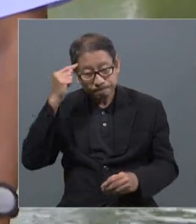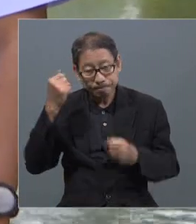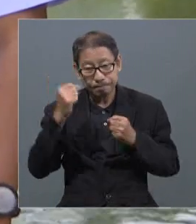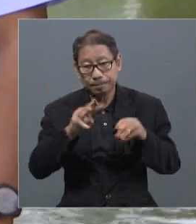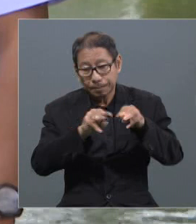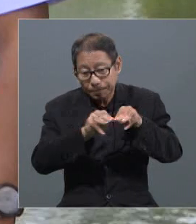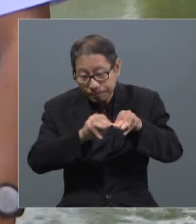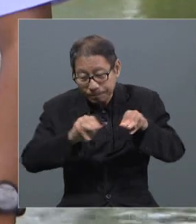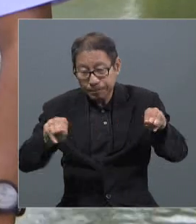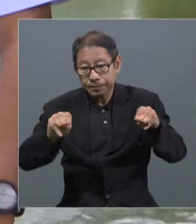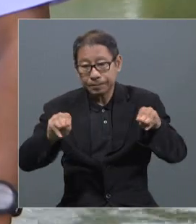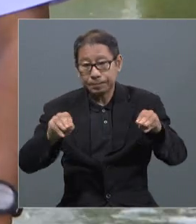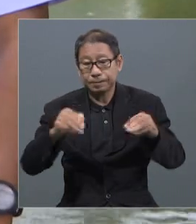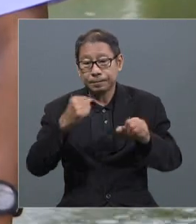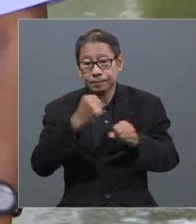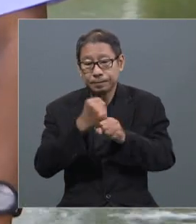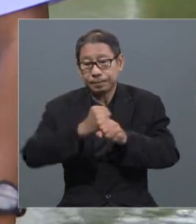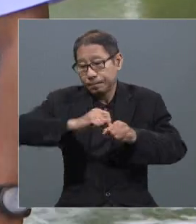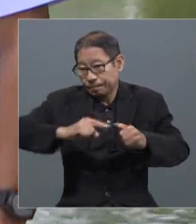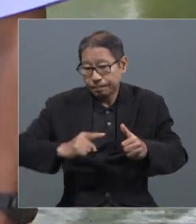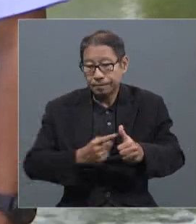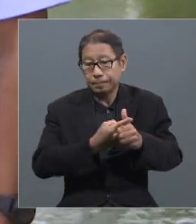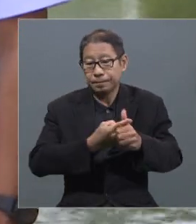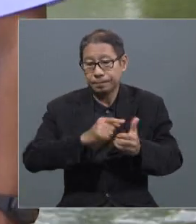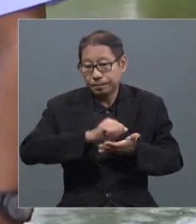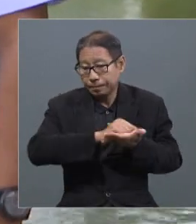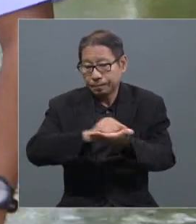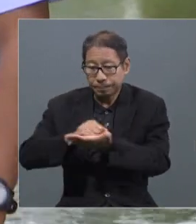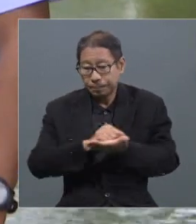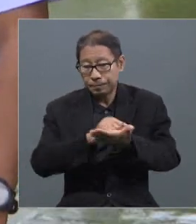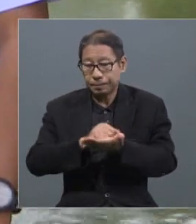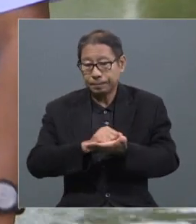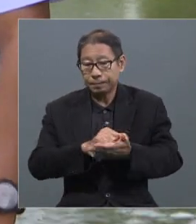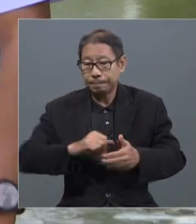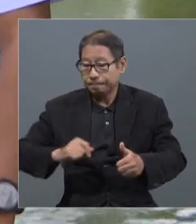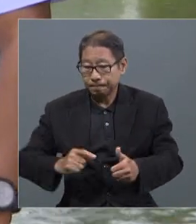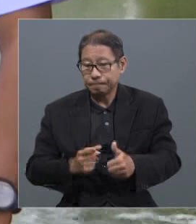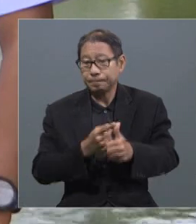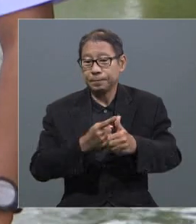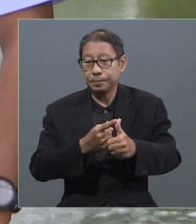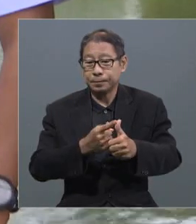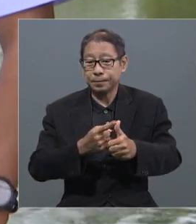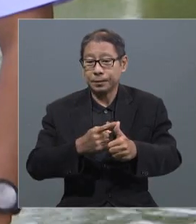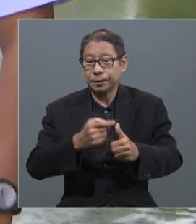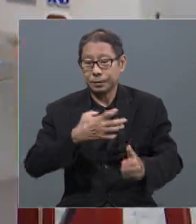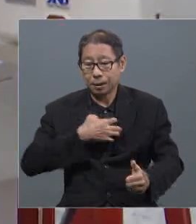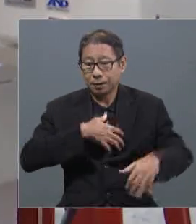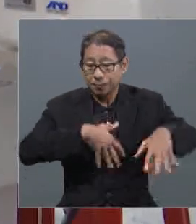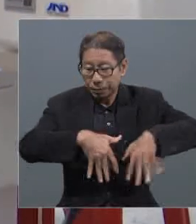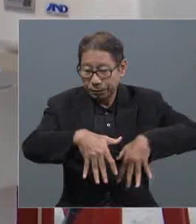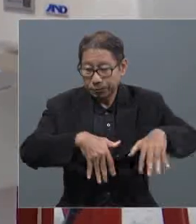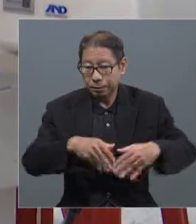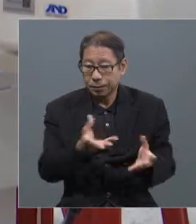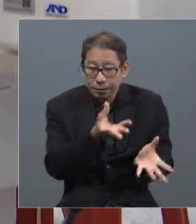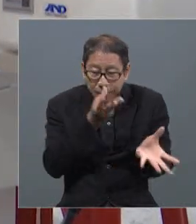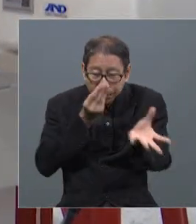อย่างไรนะครับเราก็เริ่มตั้งแต่การให้บริการในระดับปฐมภูมินะครับซึ่งจริงๆเราต้องการให้ประชาชนได้เรียน